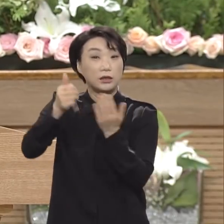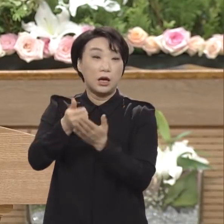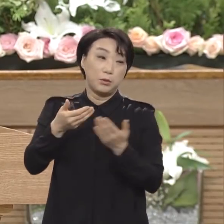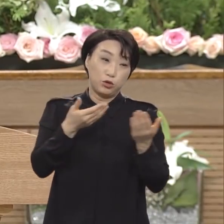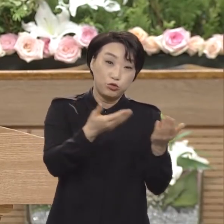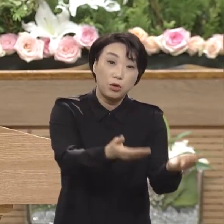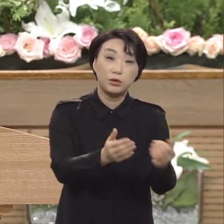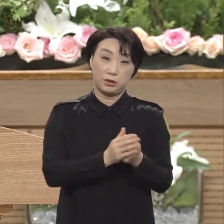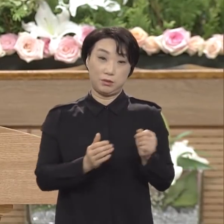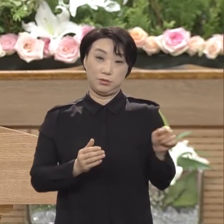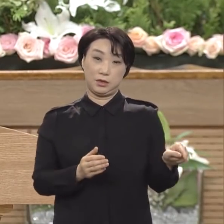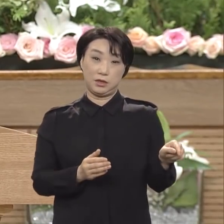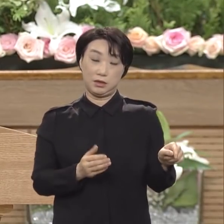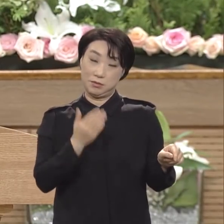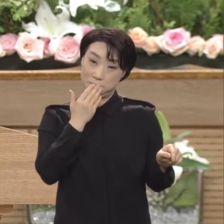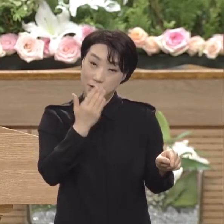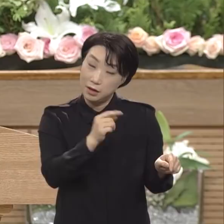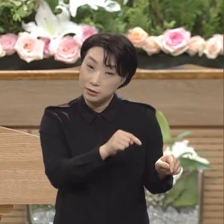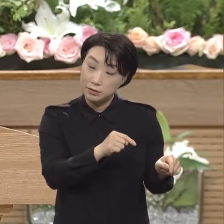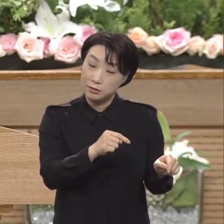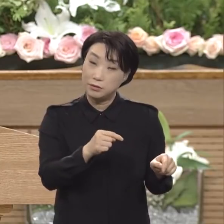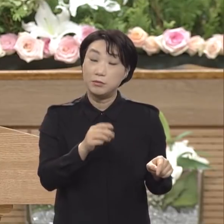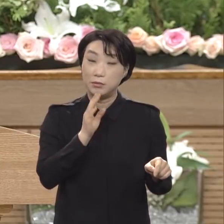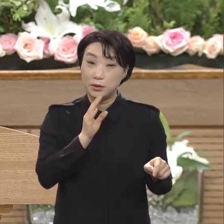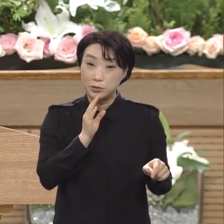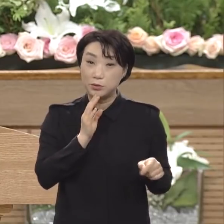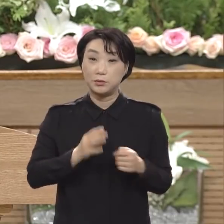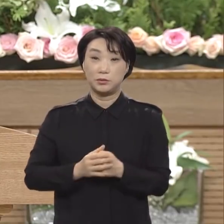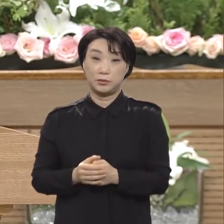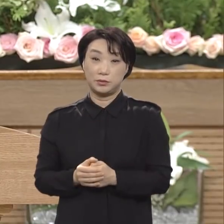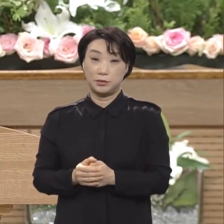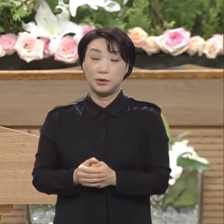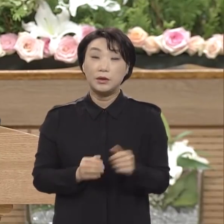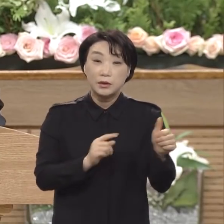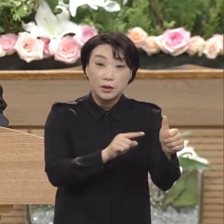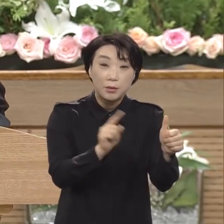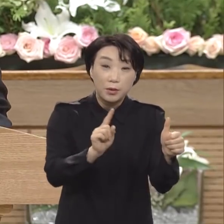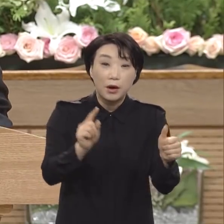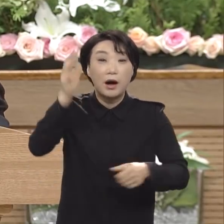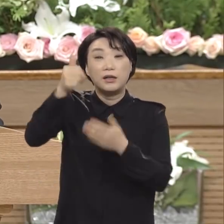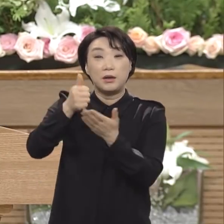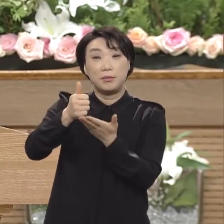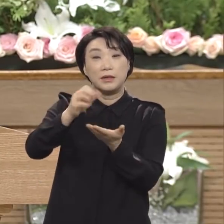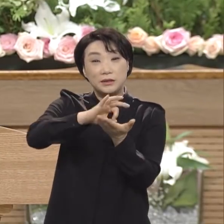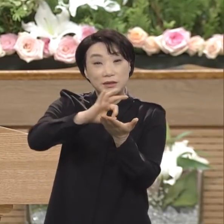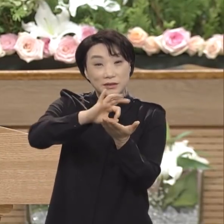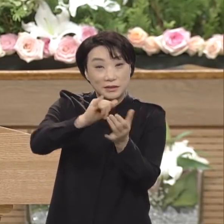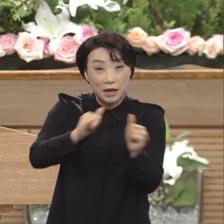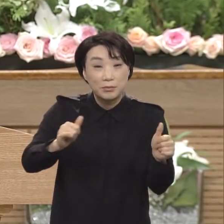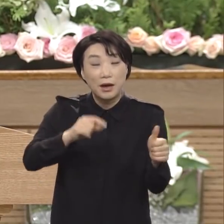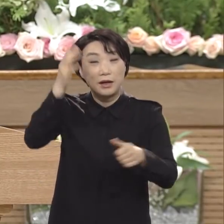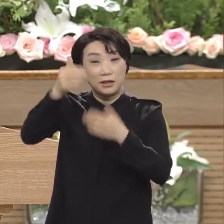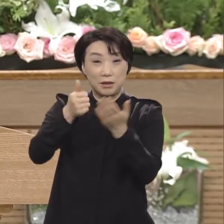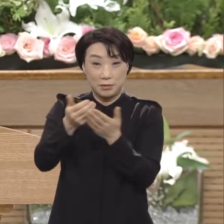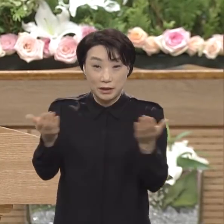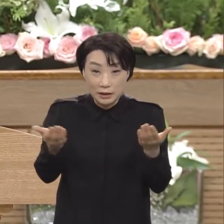하나님이 주셔서 쓰셨기에 그는 하나님의 사람으로 하나님의